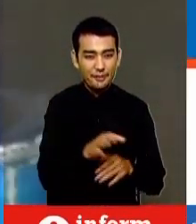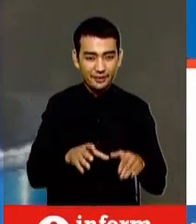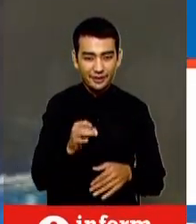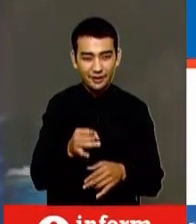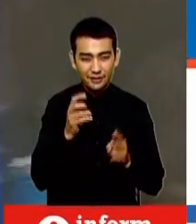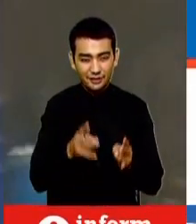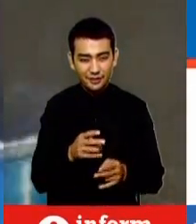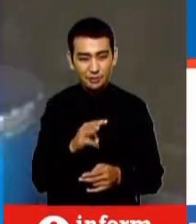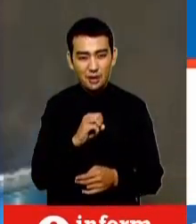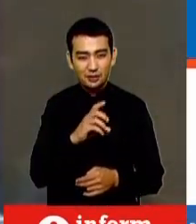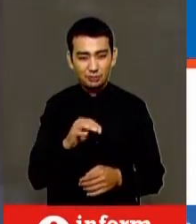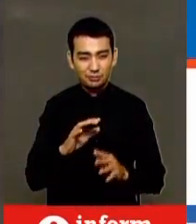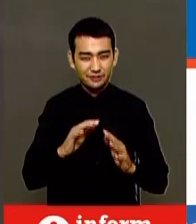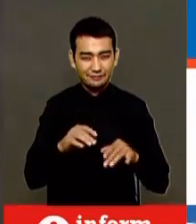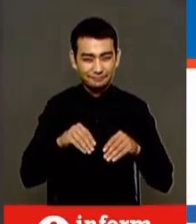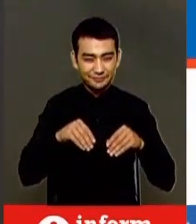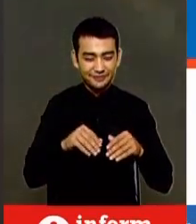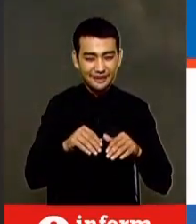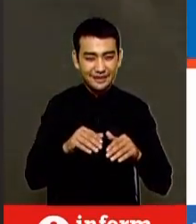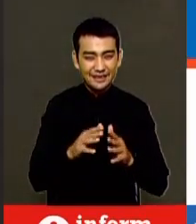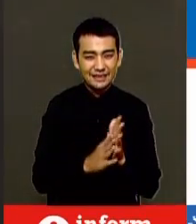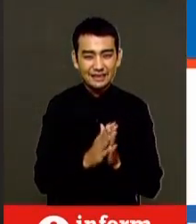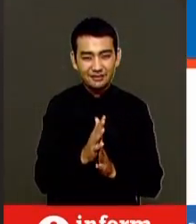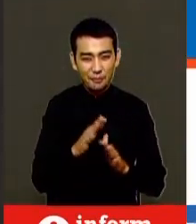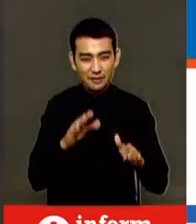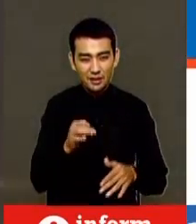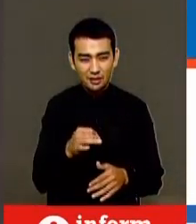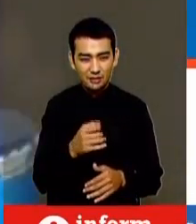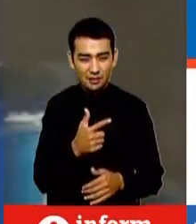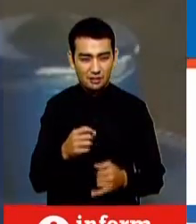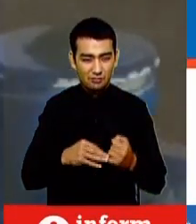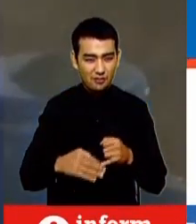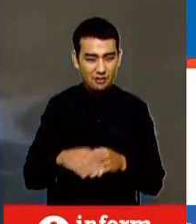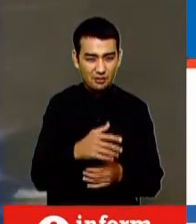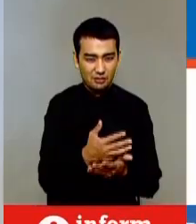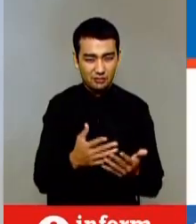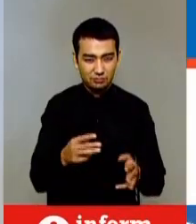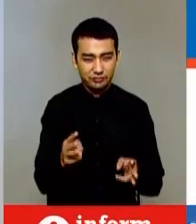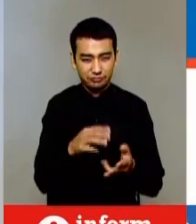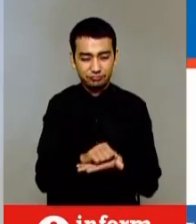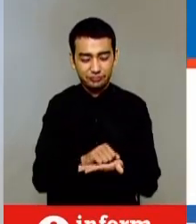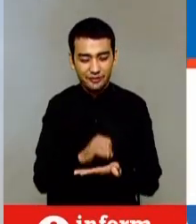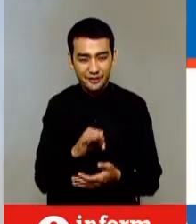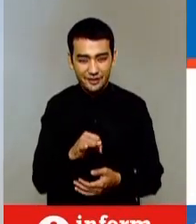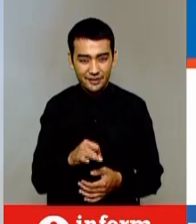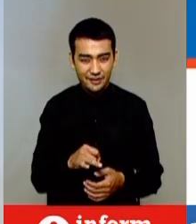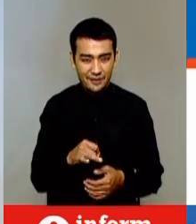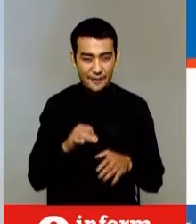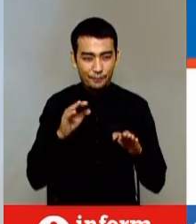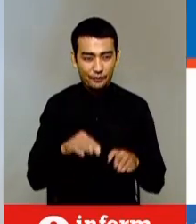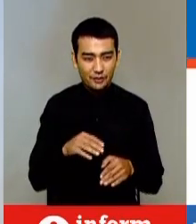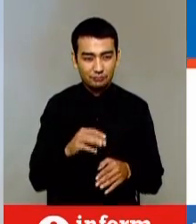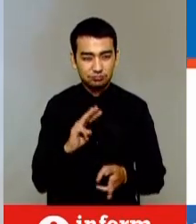пострадал степной массив. Но несколько гектаров леса все же уничтожено. Тушение осложнялось отсутствием подъездных путей. На